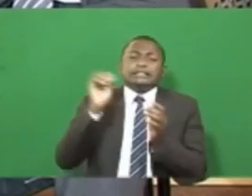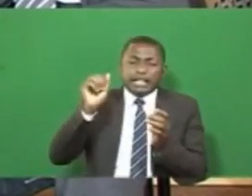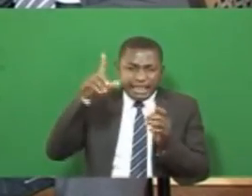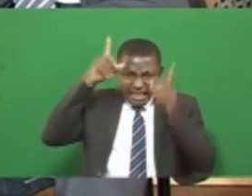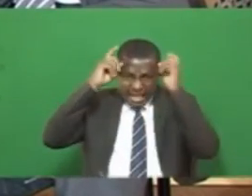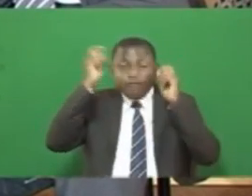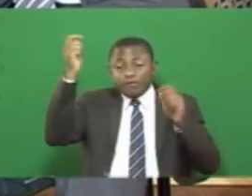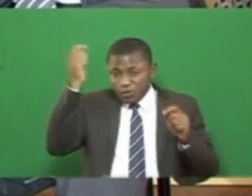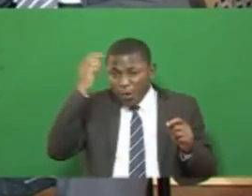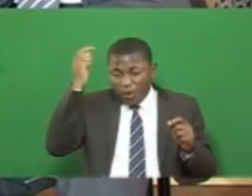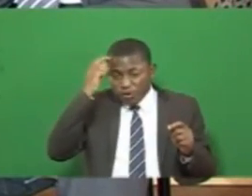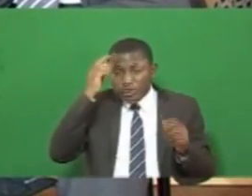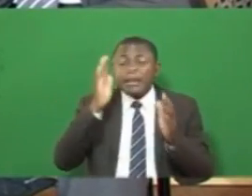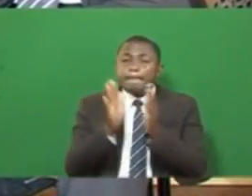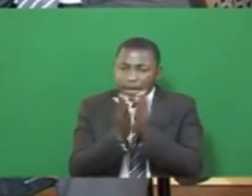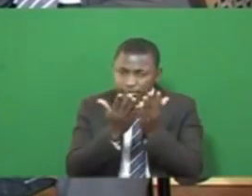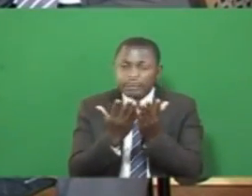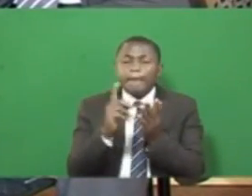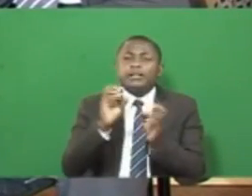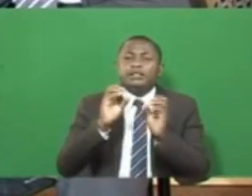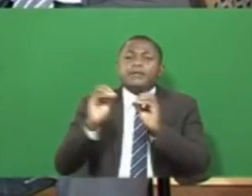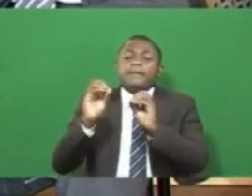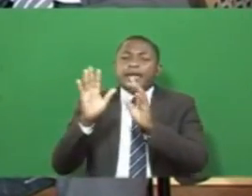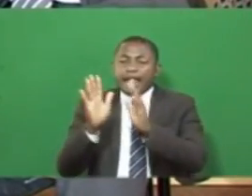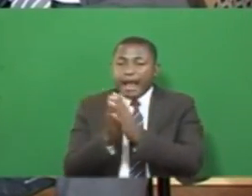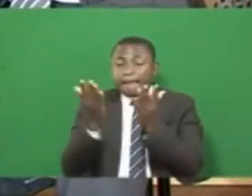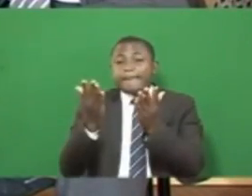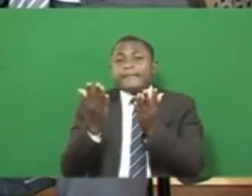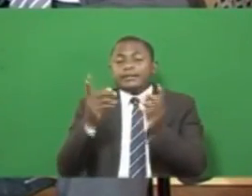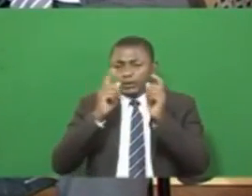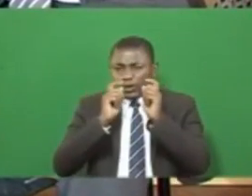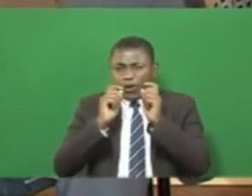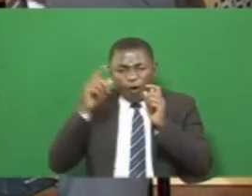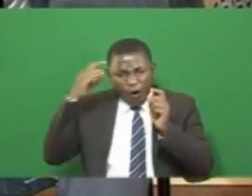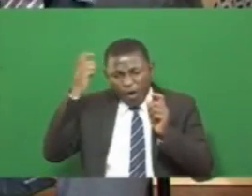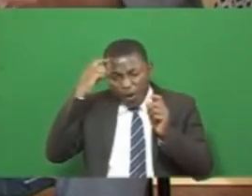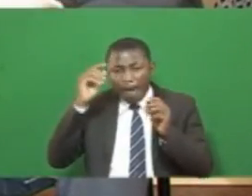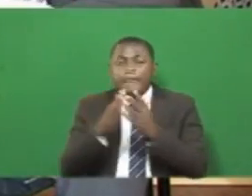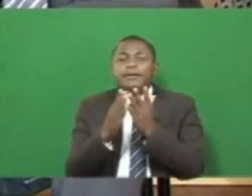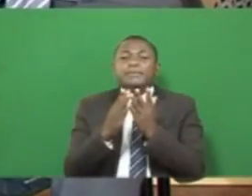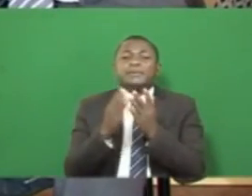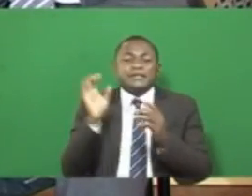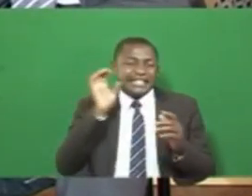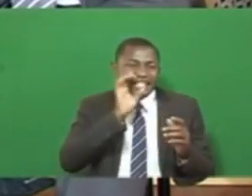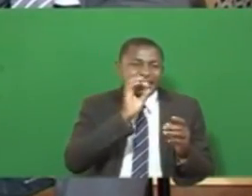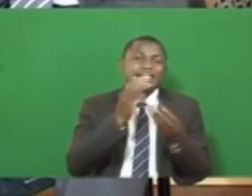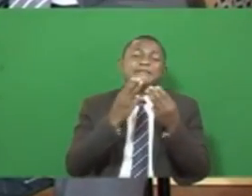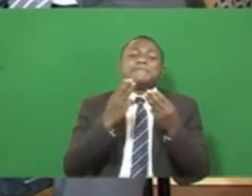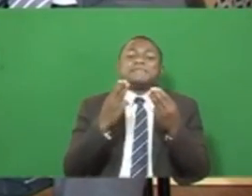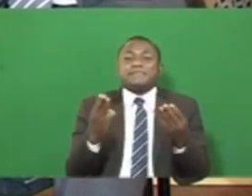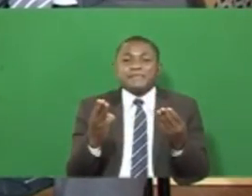Bhaibheri. Alright. Ehe, anotorishandisa uchaona especially muhondo iyi nemutemo waMwari. Uh-huh. Uchaona patiri kuenda mberi neurukuredu.